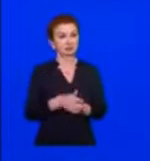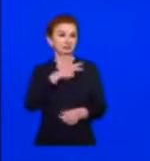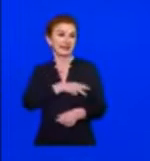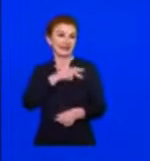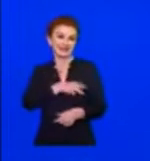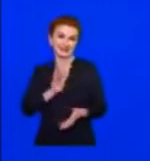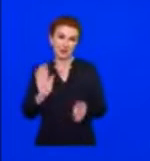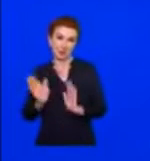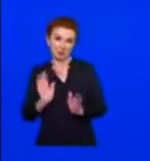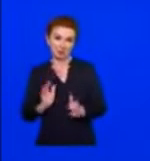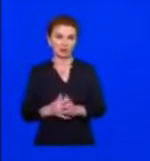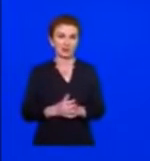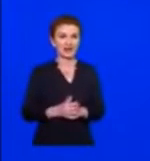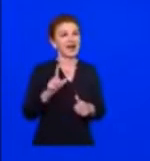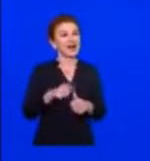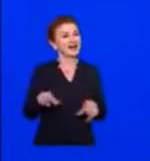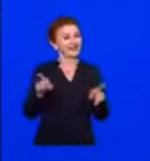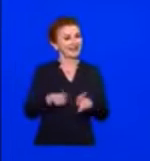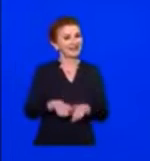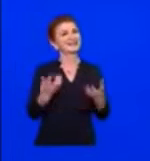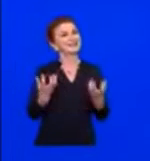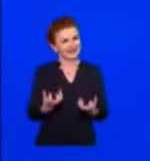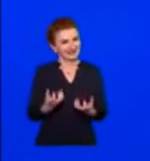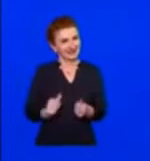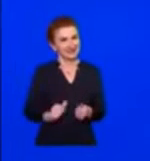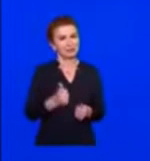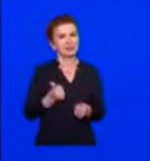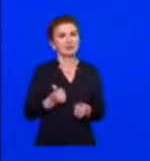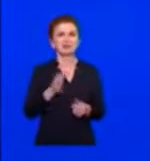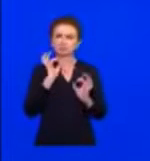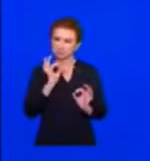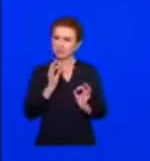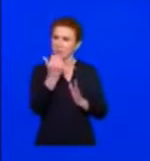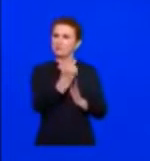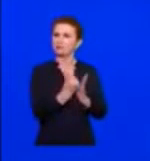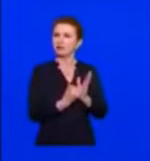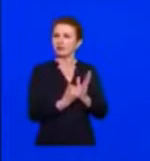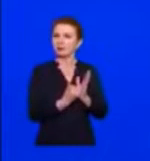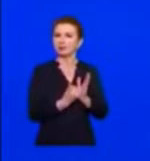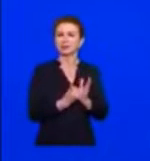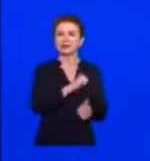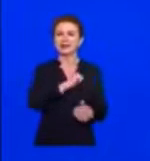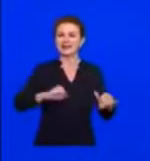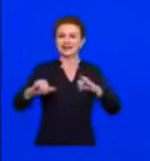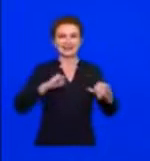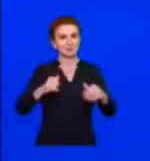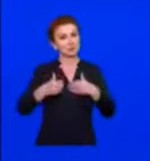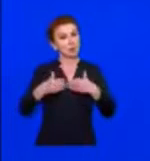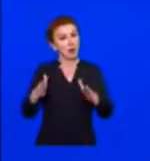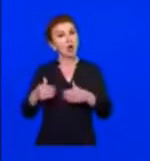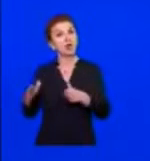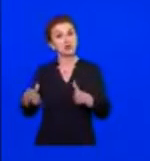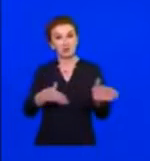zasiłek opiekuńczy, ale też zachęcamy do tego, żeby w odpowiednich warunkach jednostki samorządowe otwierały